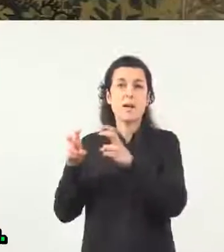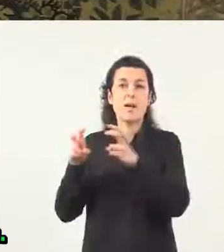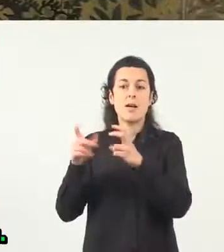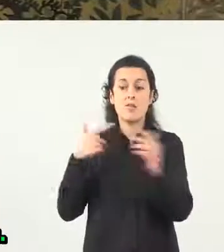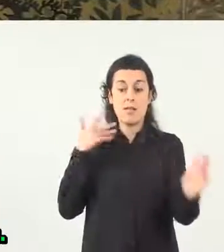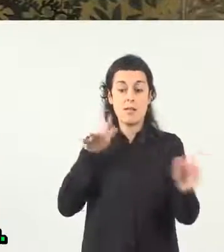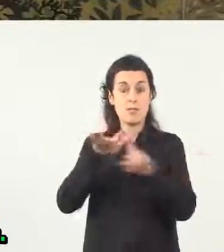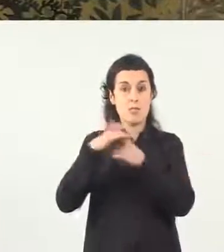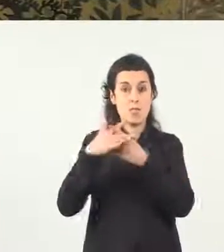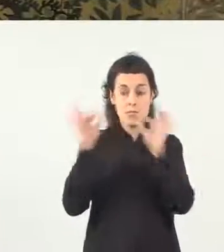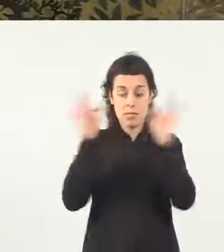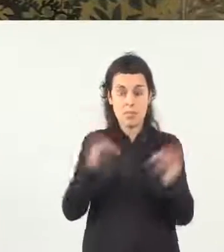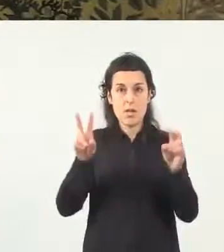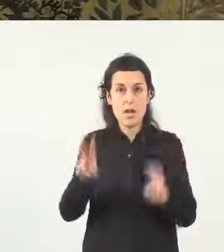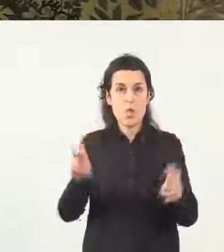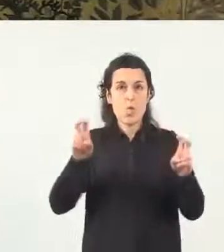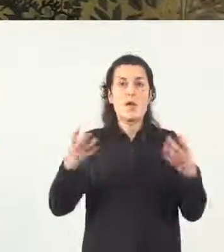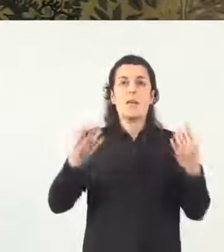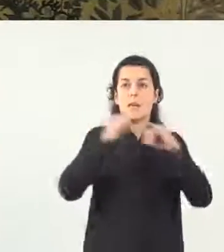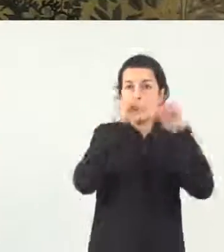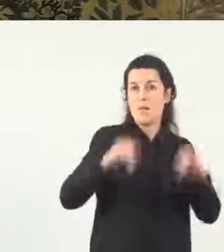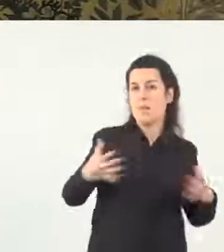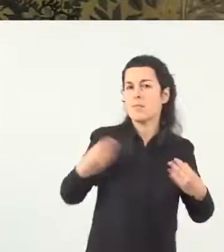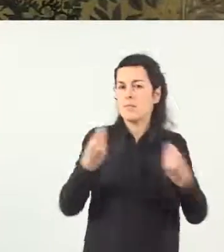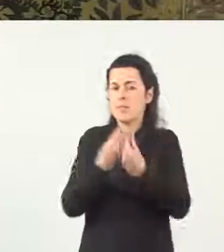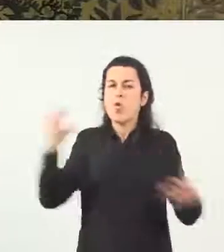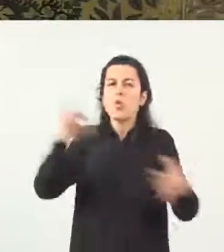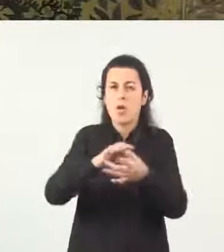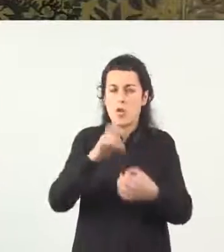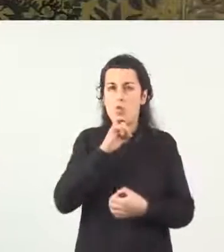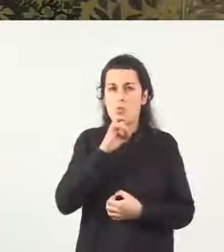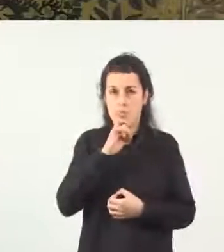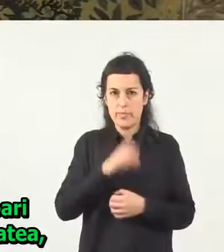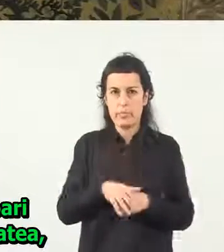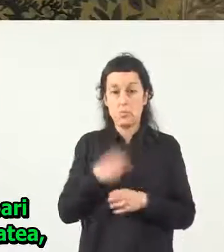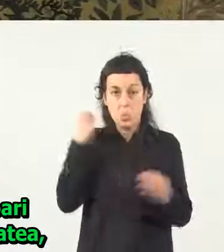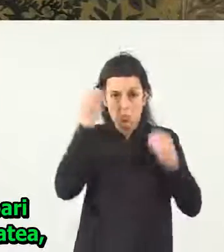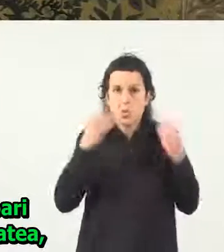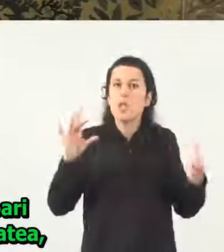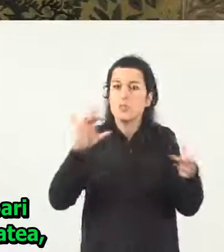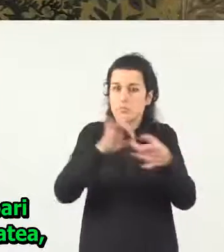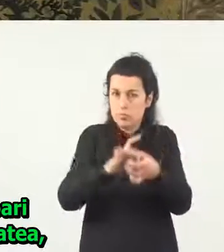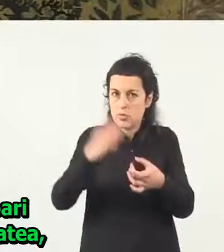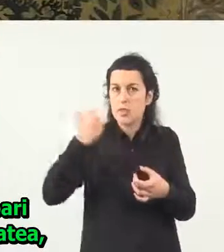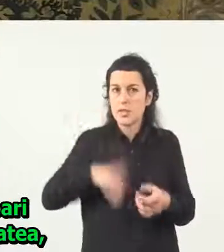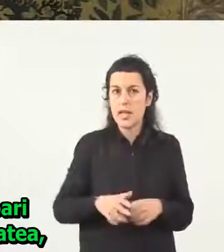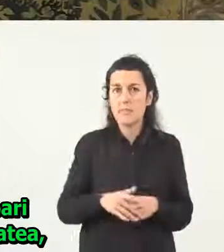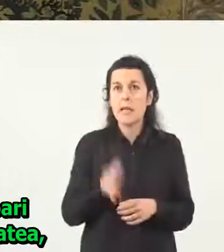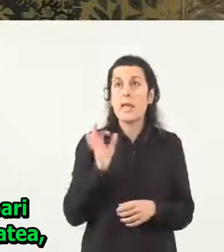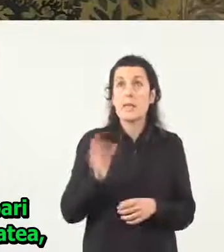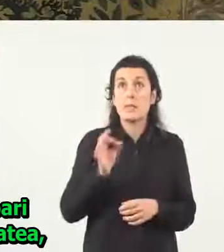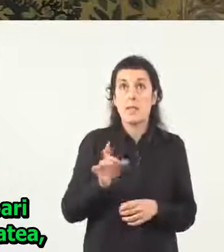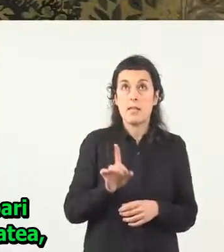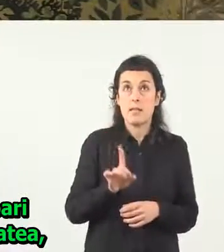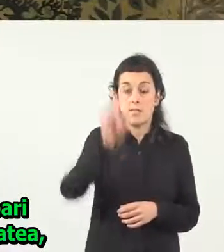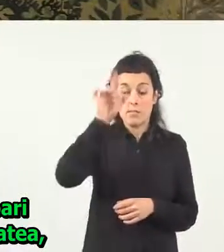aro berri hau. Zen nire ustez batuta daude, zergatik daude batuta. Egia da kolonialismoa,